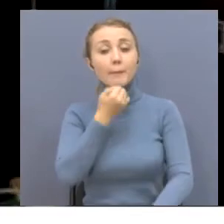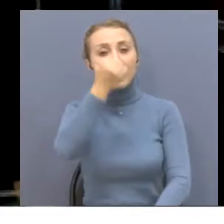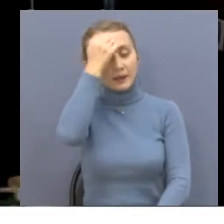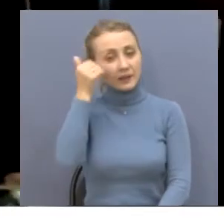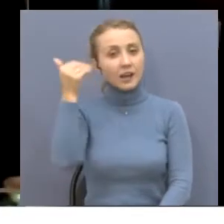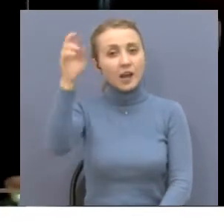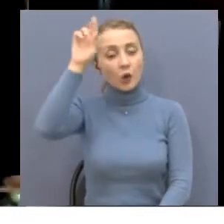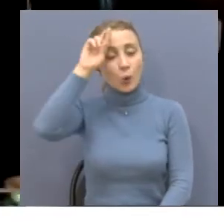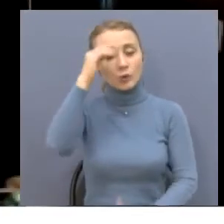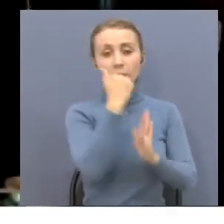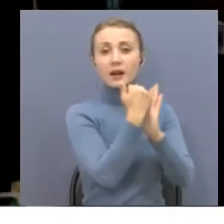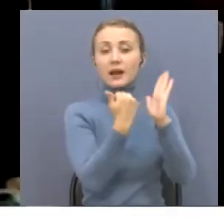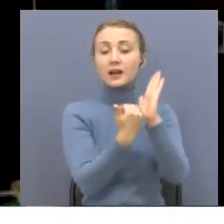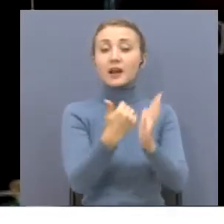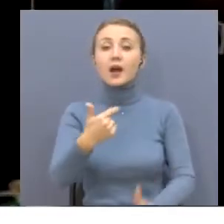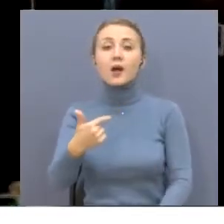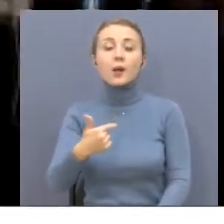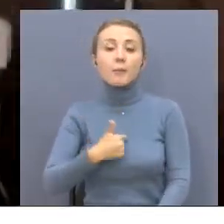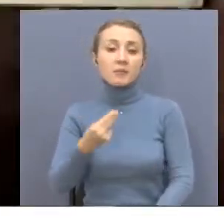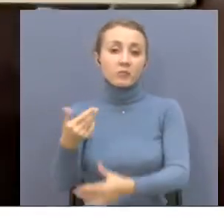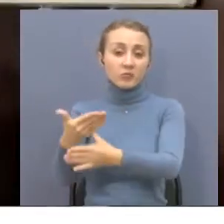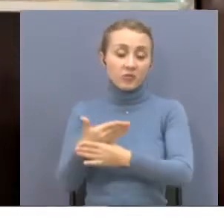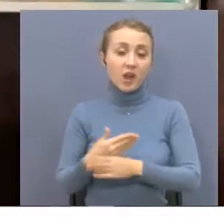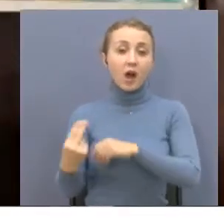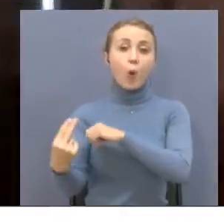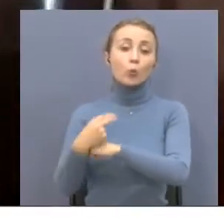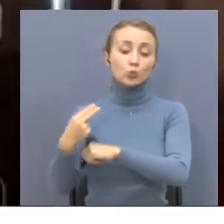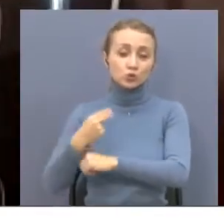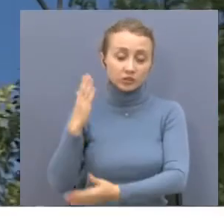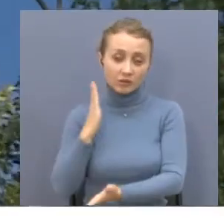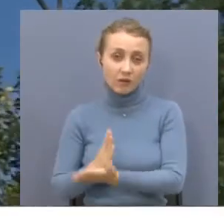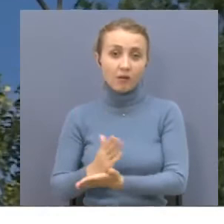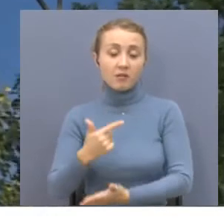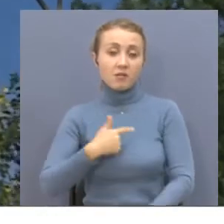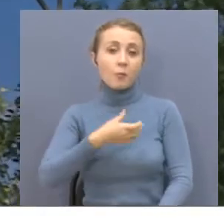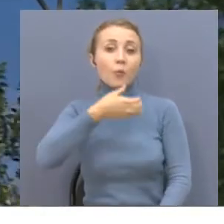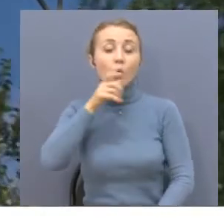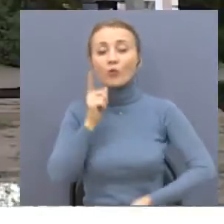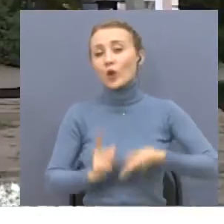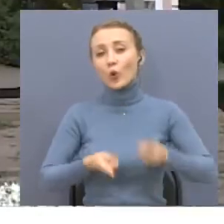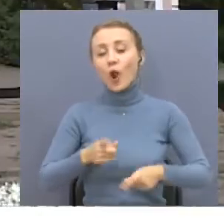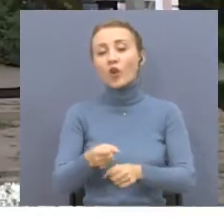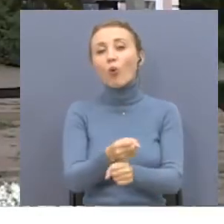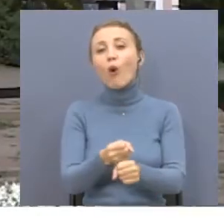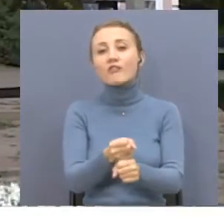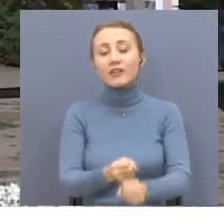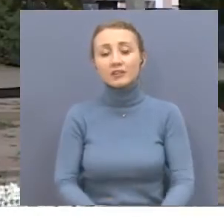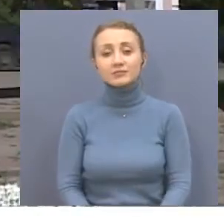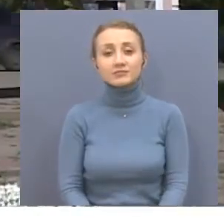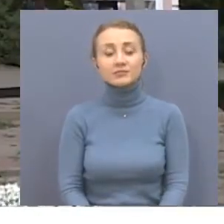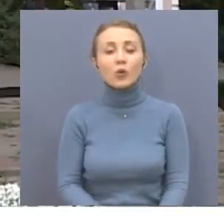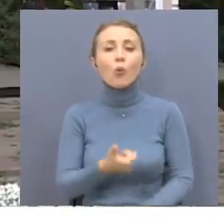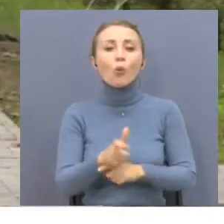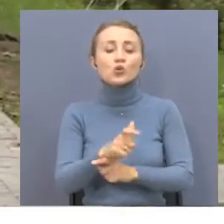туған қаламның тұрғындары нағыз кофе ішсін деген ниетпен осы кәсіпті қолға алдым. Ауданда кәсіп ашуға ұмтылған жастар көп. Жұмыспен